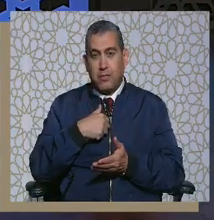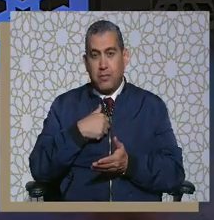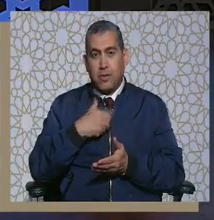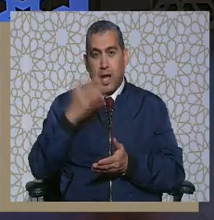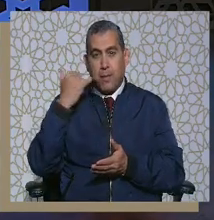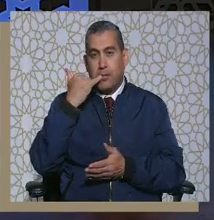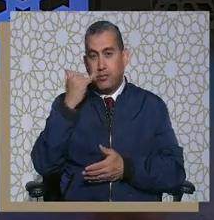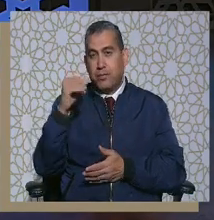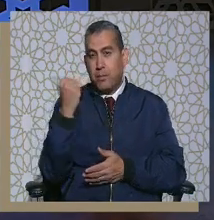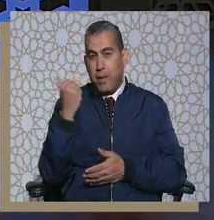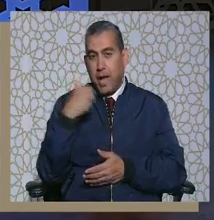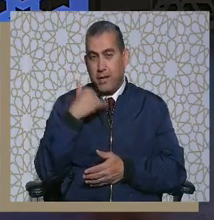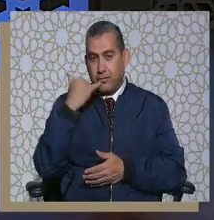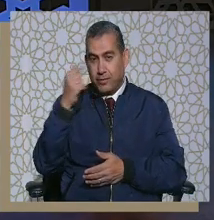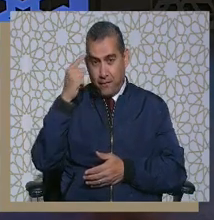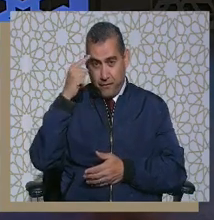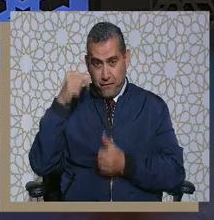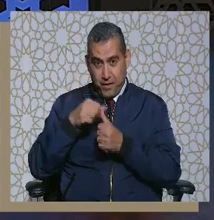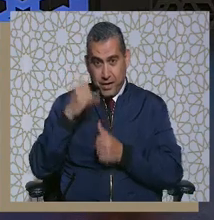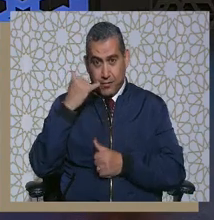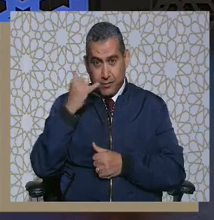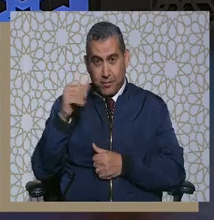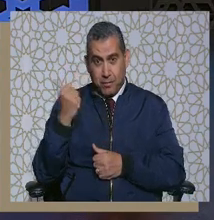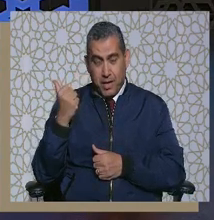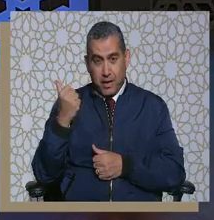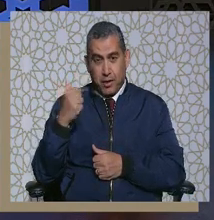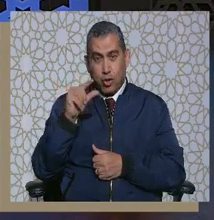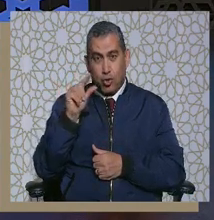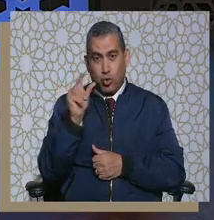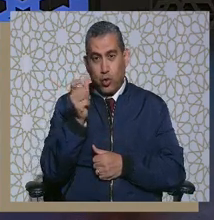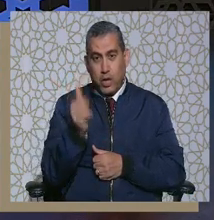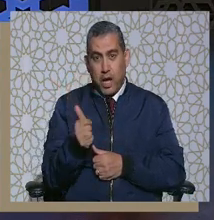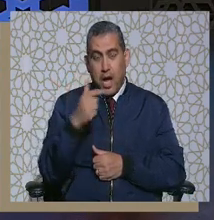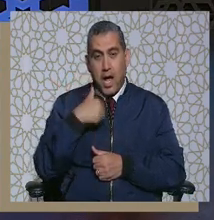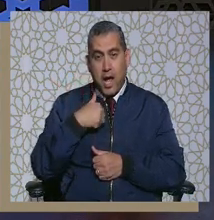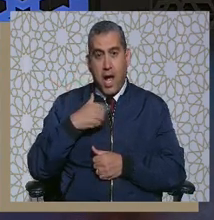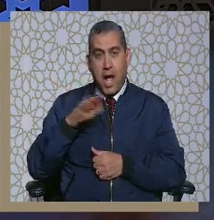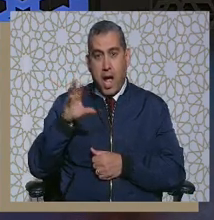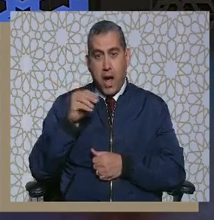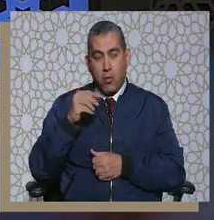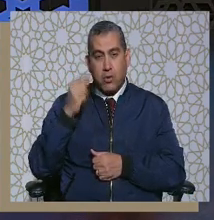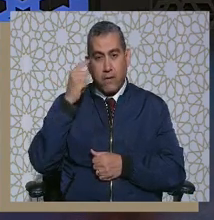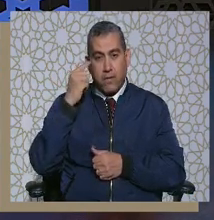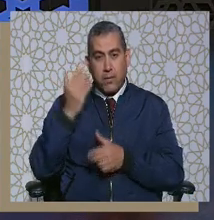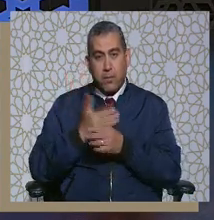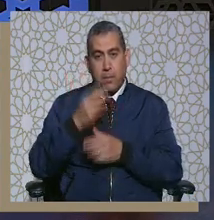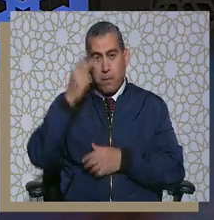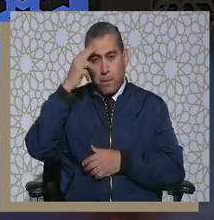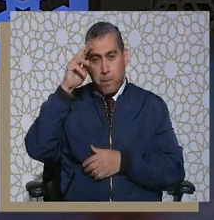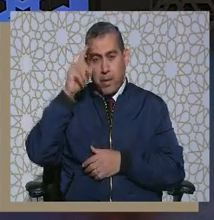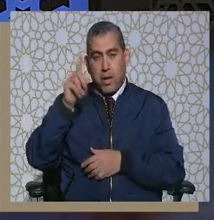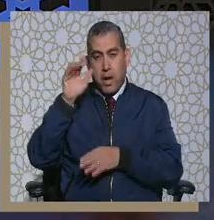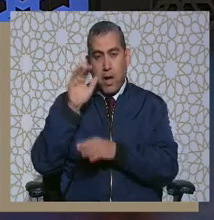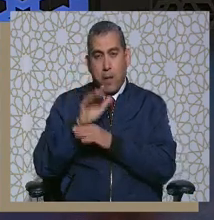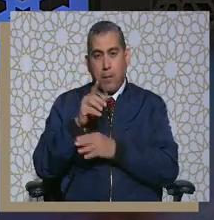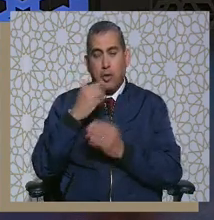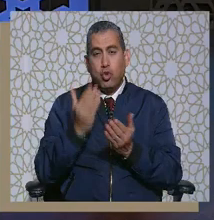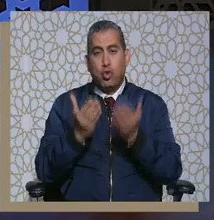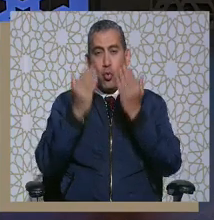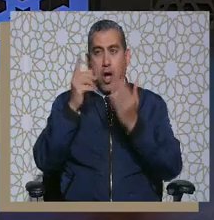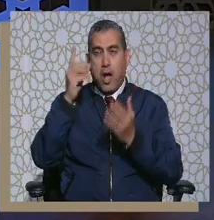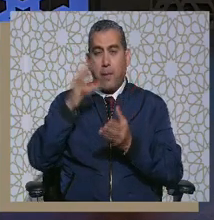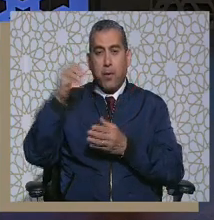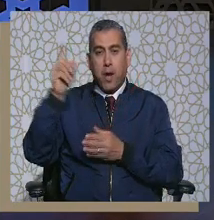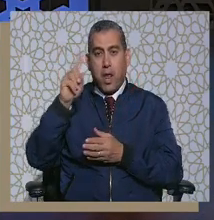امبارح فاكرني اه بقول لحضرتك انا عاوز افهم ما معنى ان ربنا ما بيقبلش دعاء في اسم او